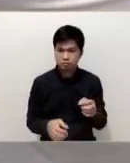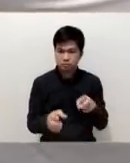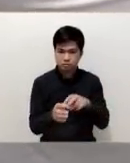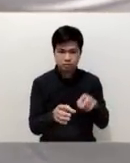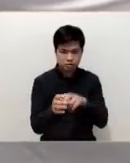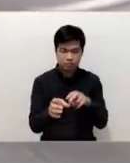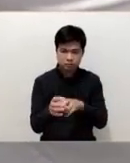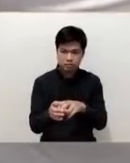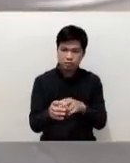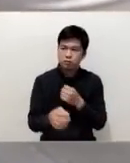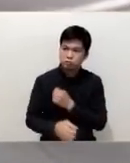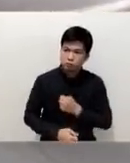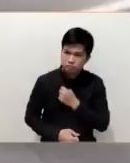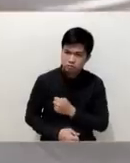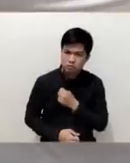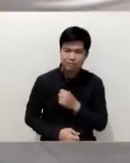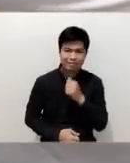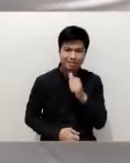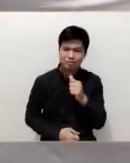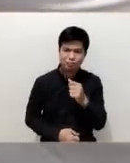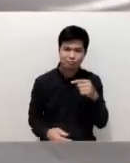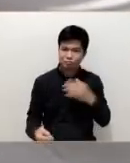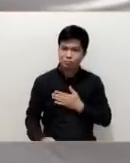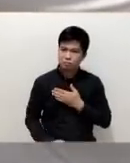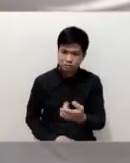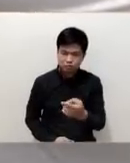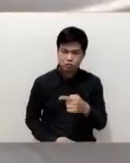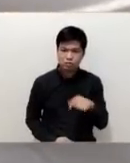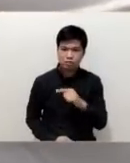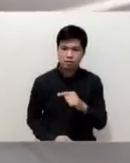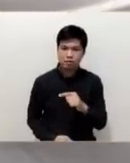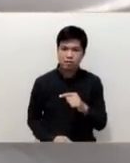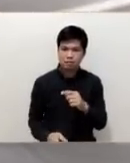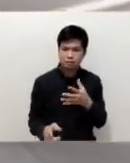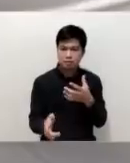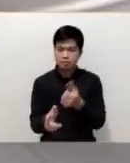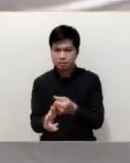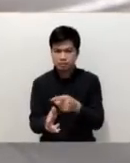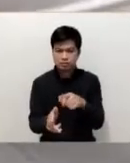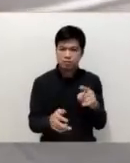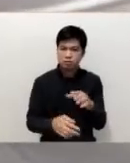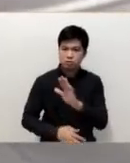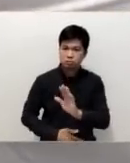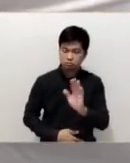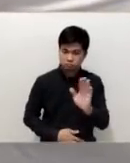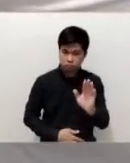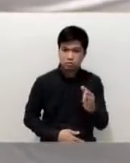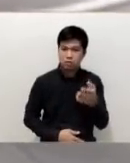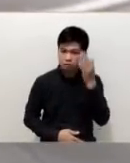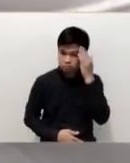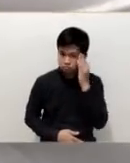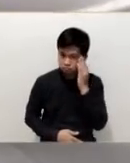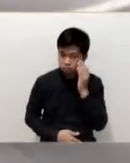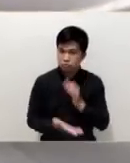man gusto, hindi ko ginusto. Pamilya ng aking kanduktor, mingi ako sa inyong kapatawaran at